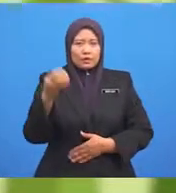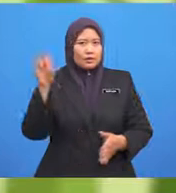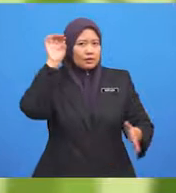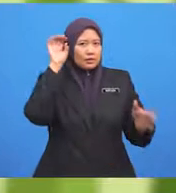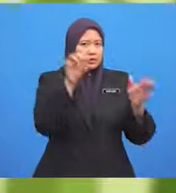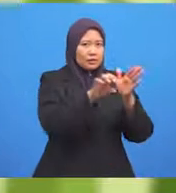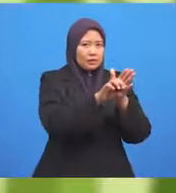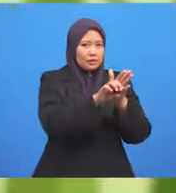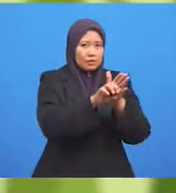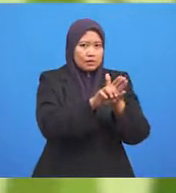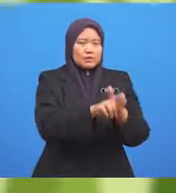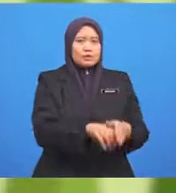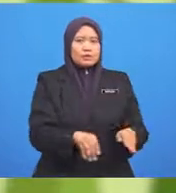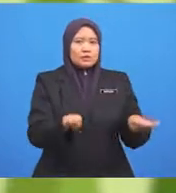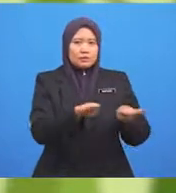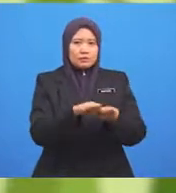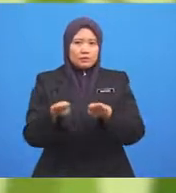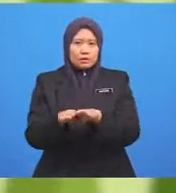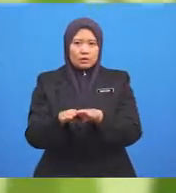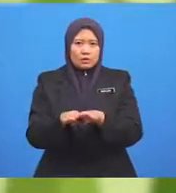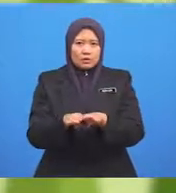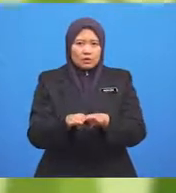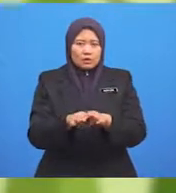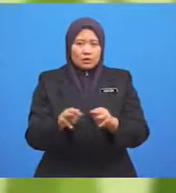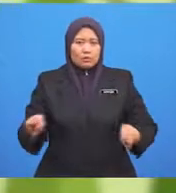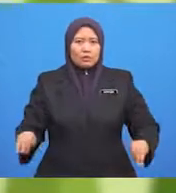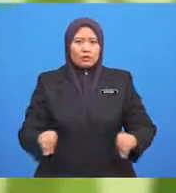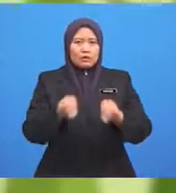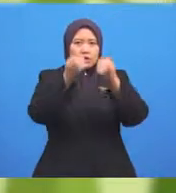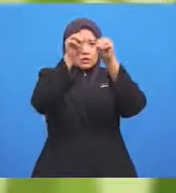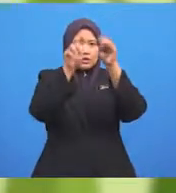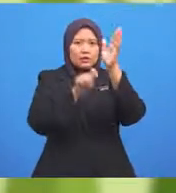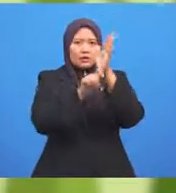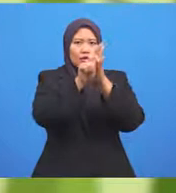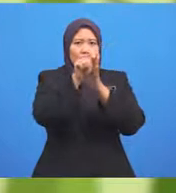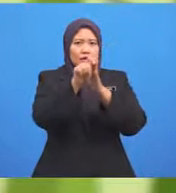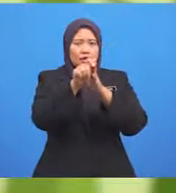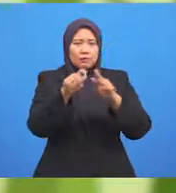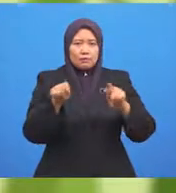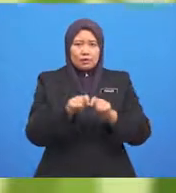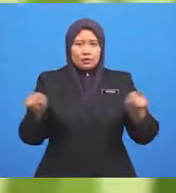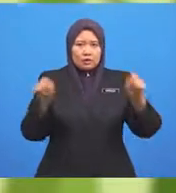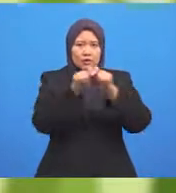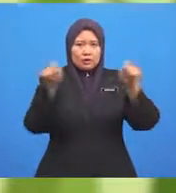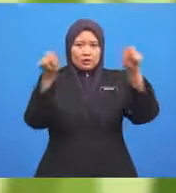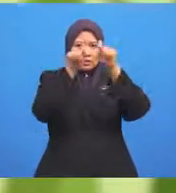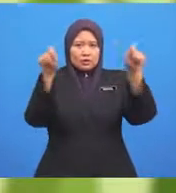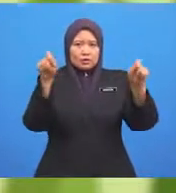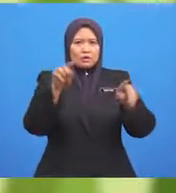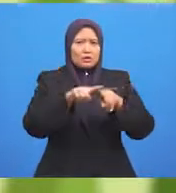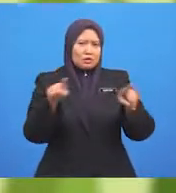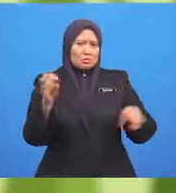sebuah menara tinggi yang bertingkat-tingkat tetapi tidak mempunyai bilik dan